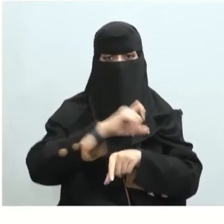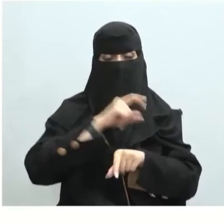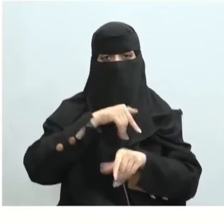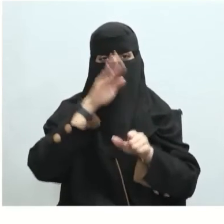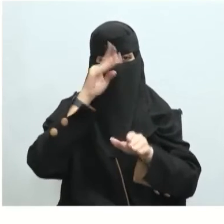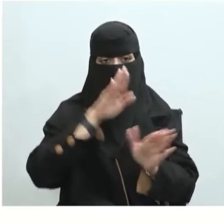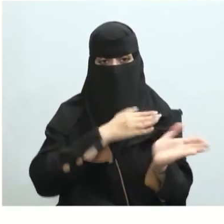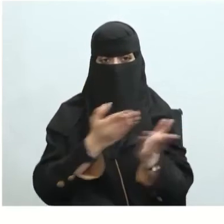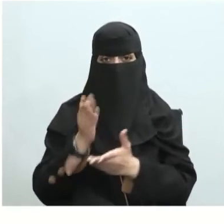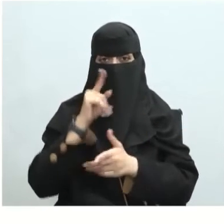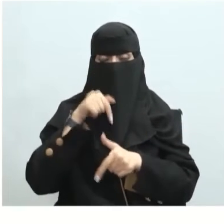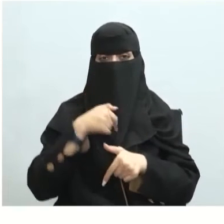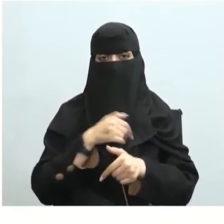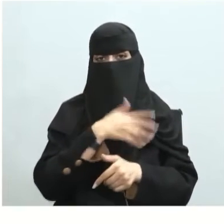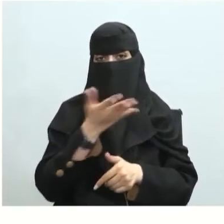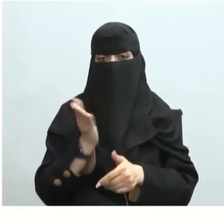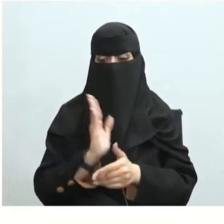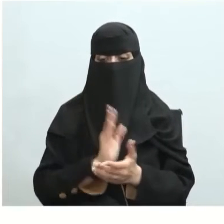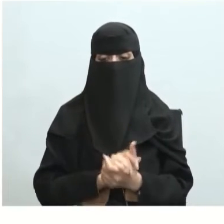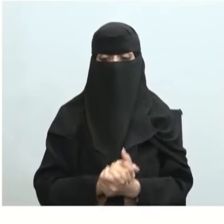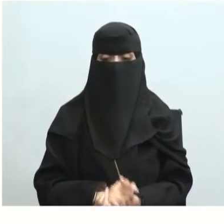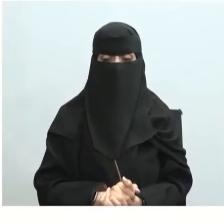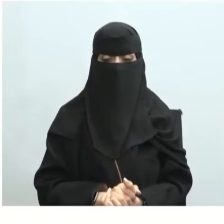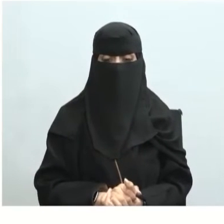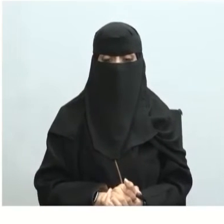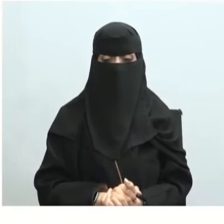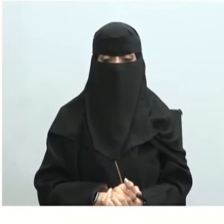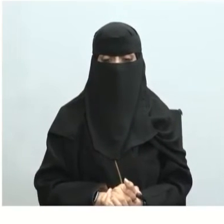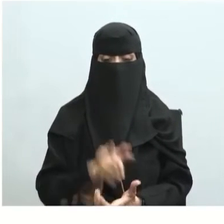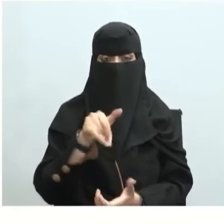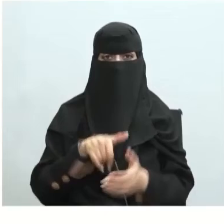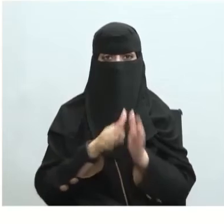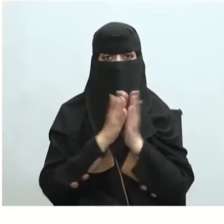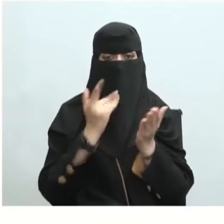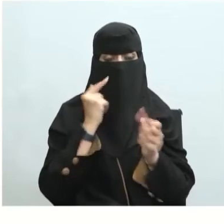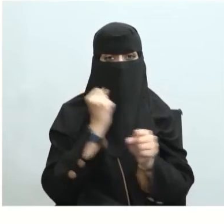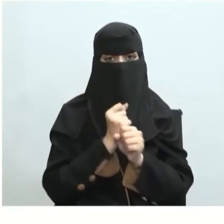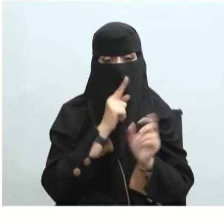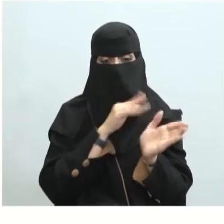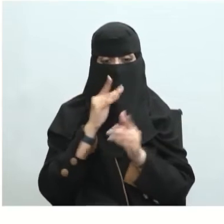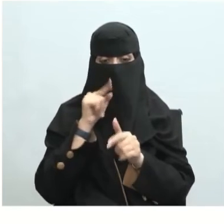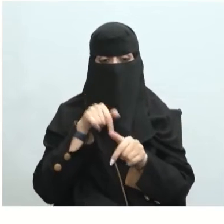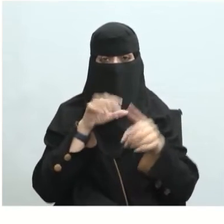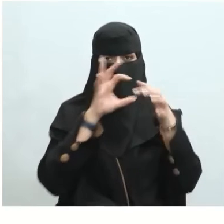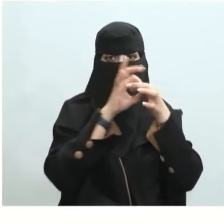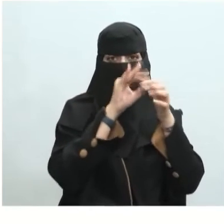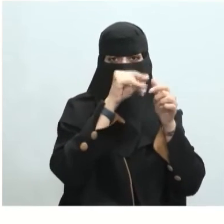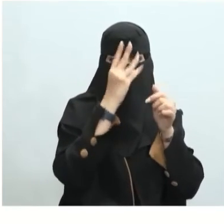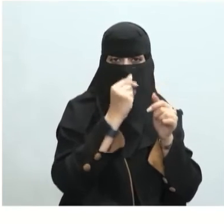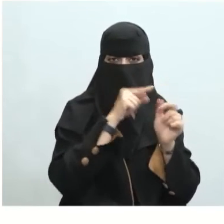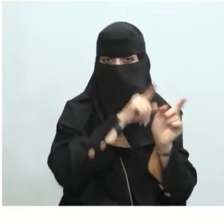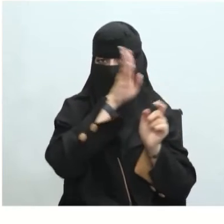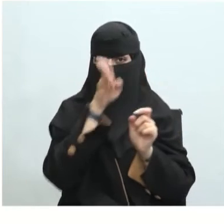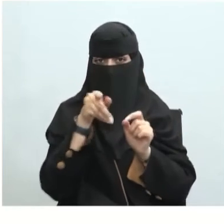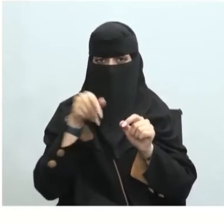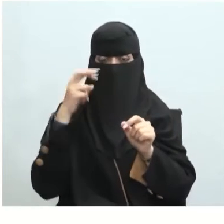هناك ايضا اولياء امور اخرين الكتابه الوظيفيه لاحظ هذا هو رابط الدرس الرقمي بامكانك ايضا